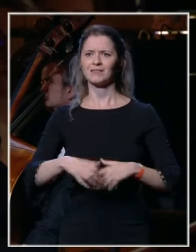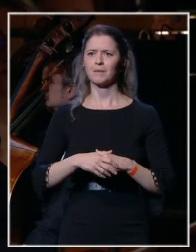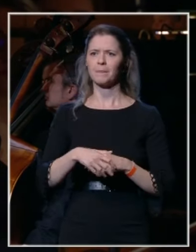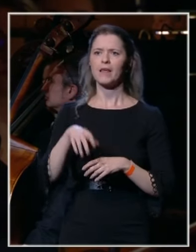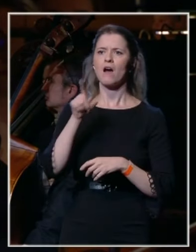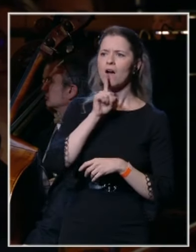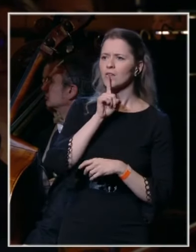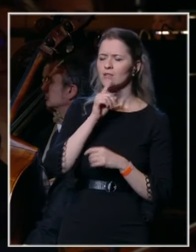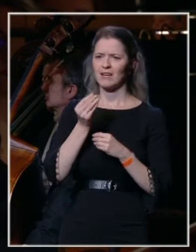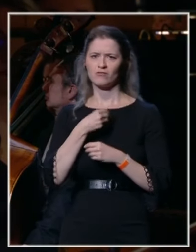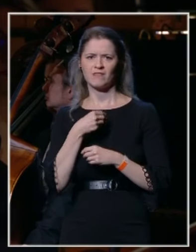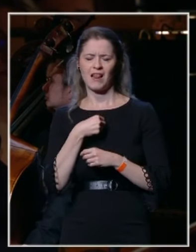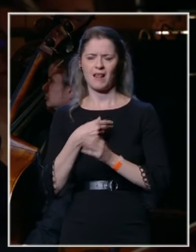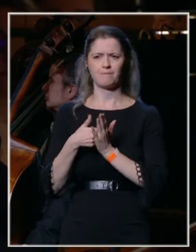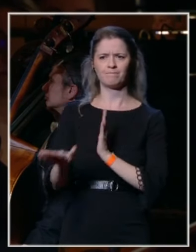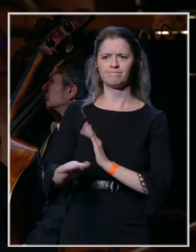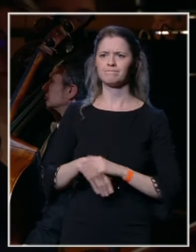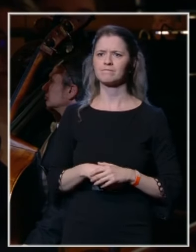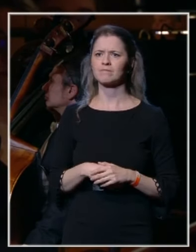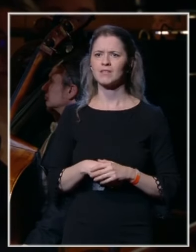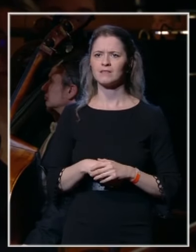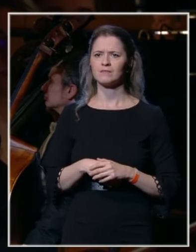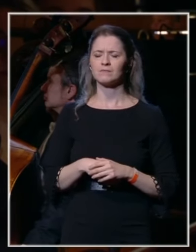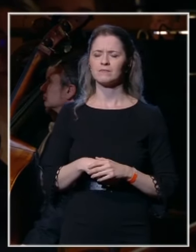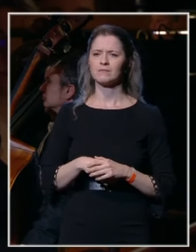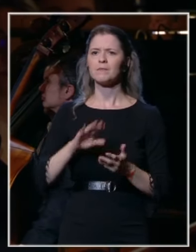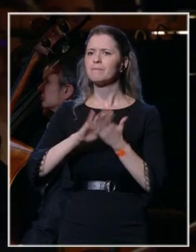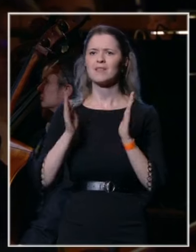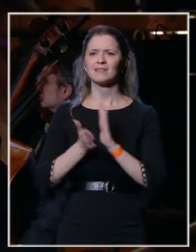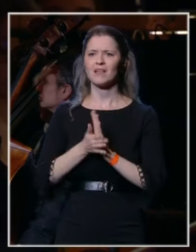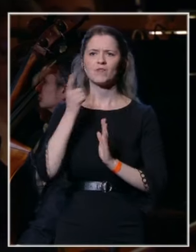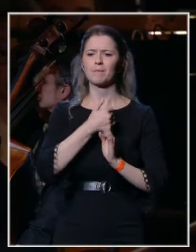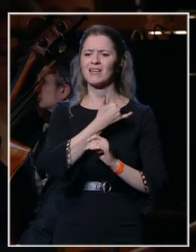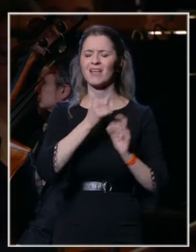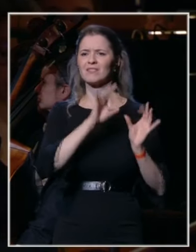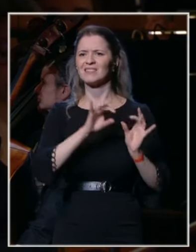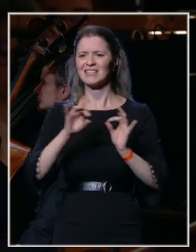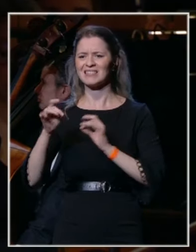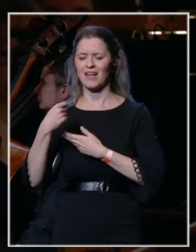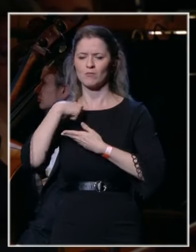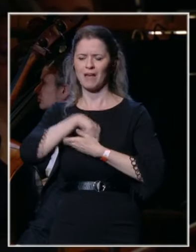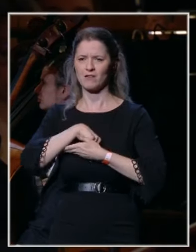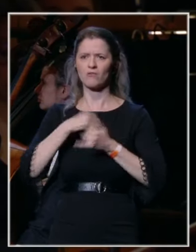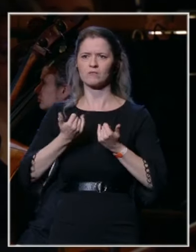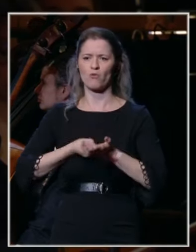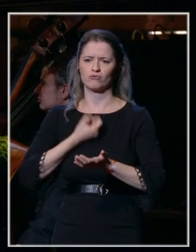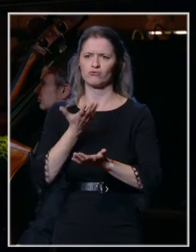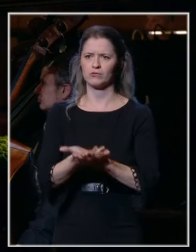hallgatást, a félelmet. Felszakadt minden, ami évtizedekben rekedt.